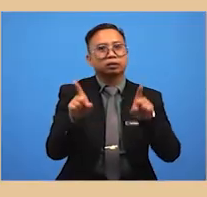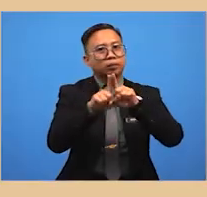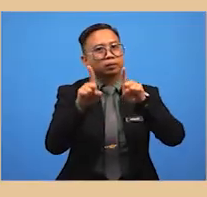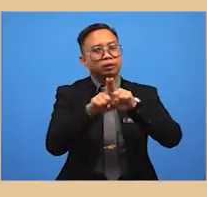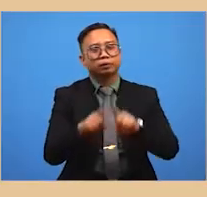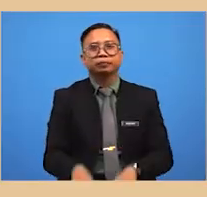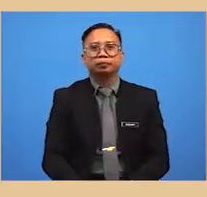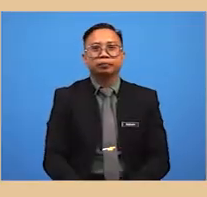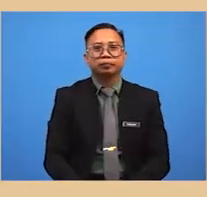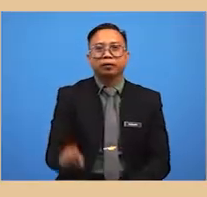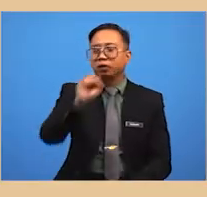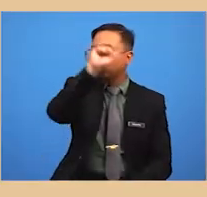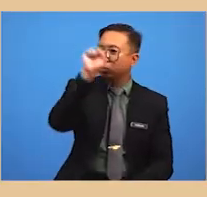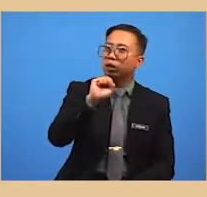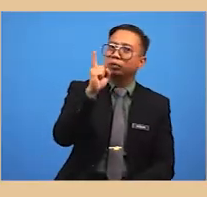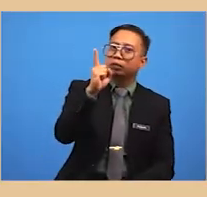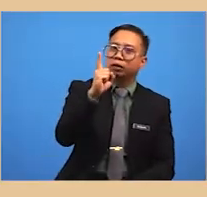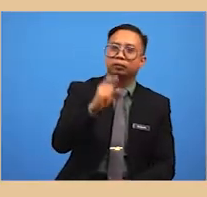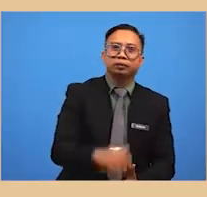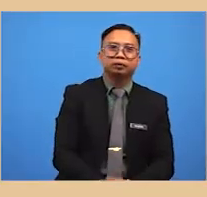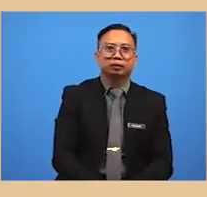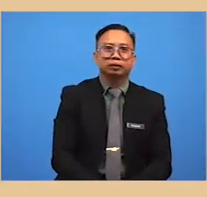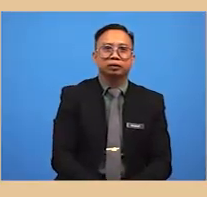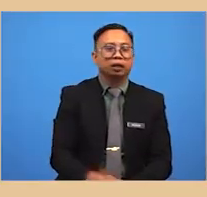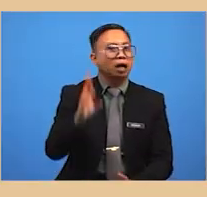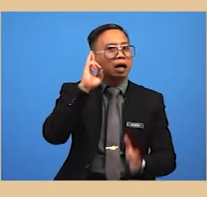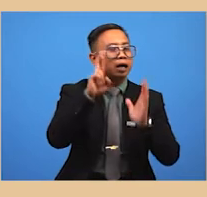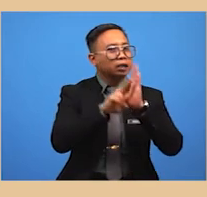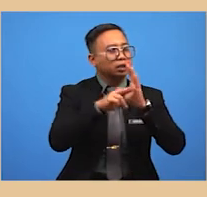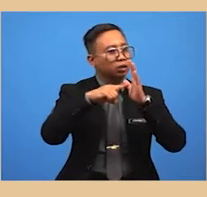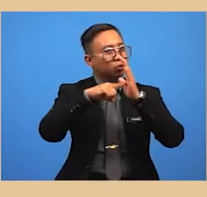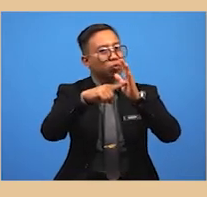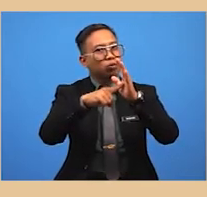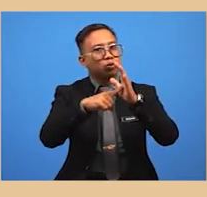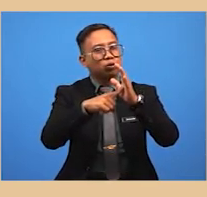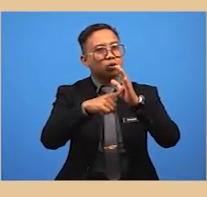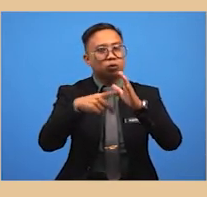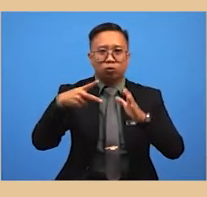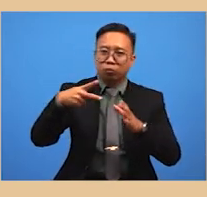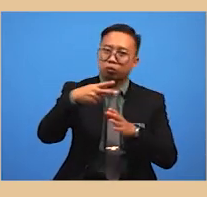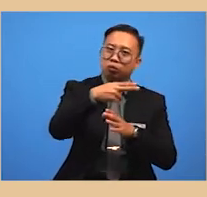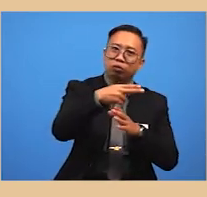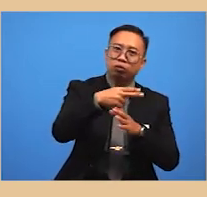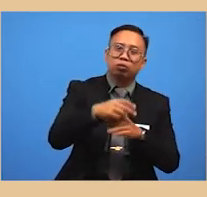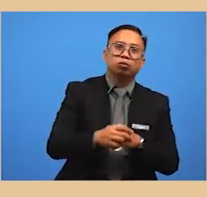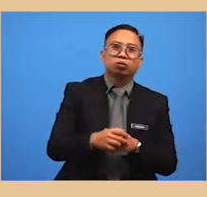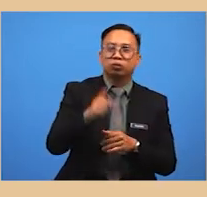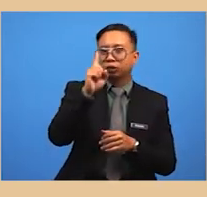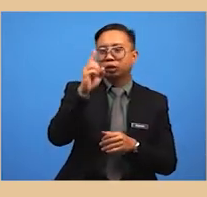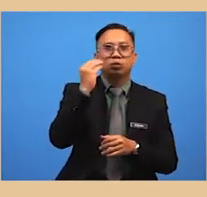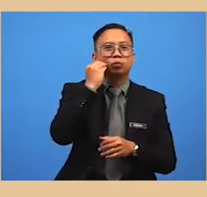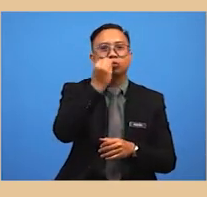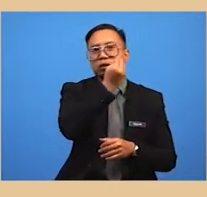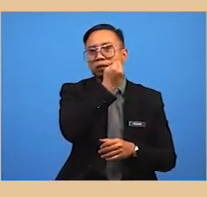bersama-sama. Soalan yang pertama, rajah menunjukkan keratan membujur bagi